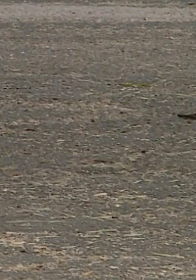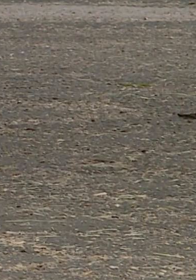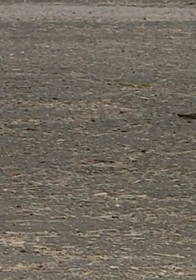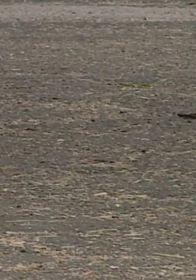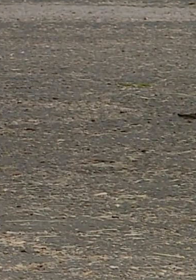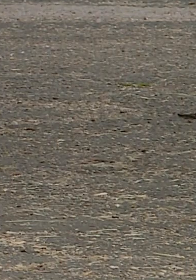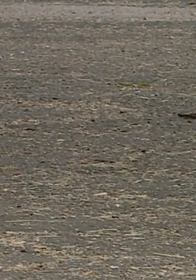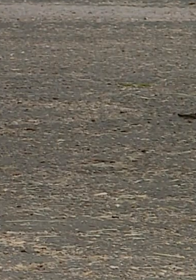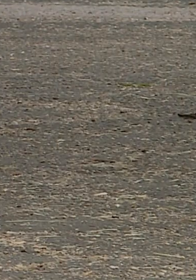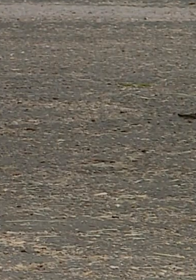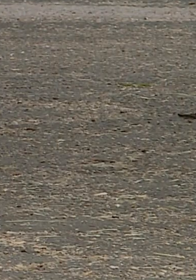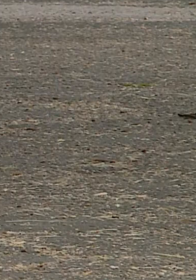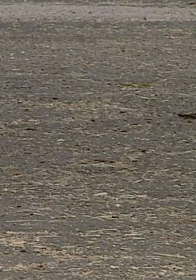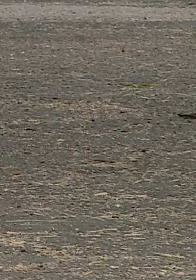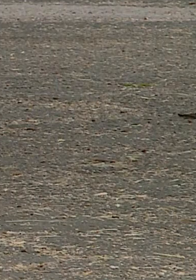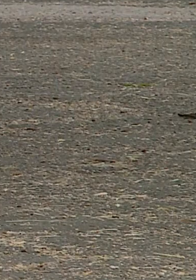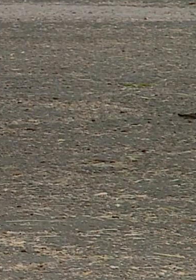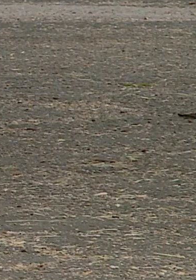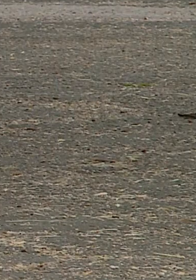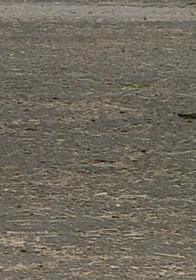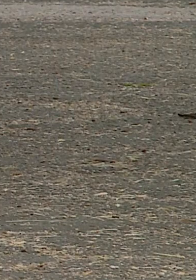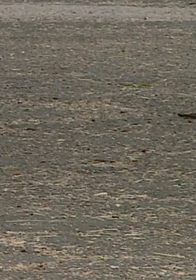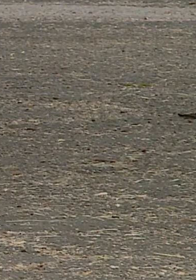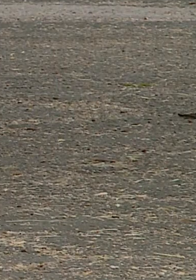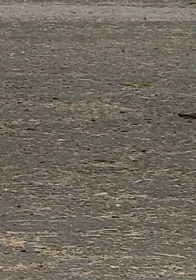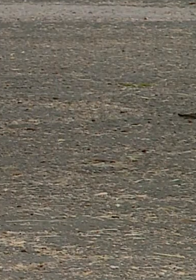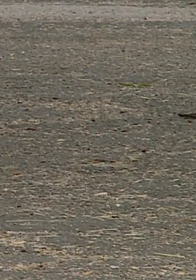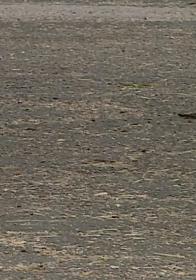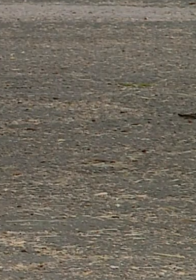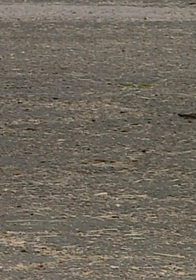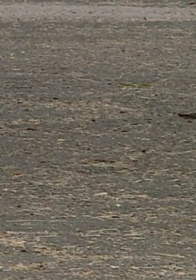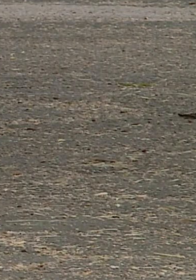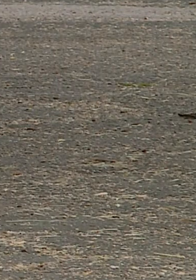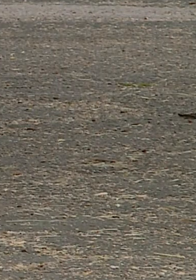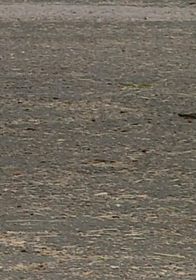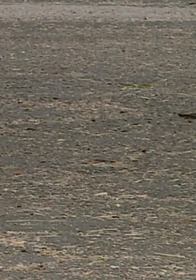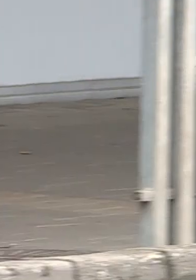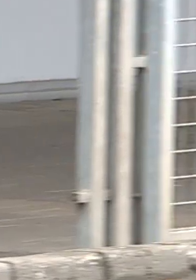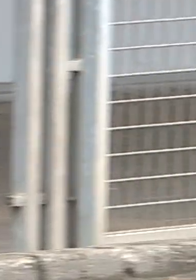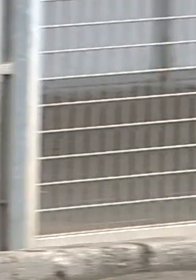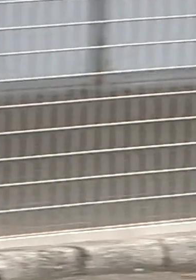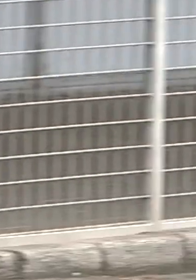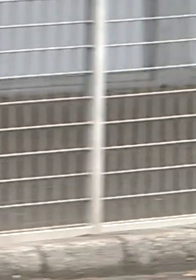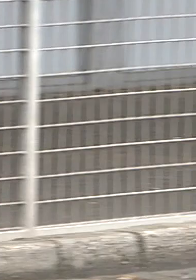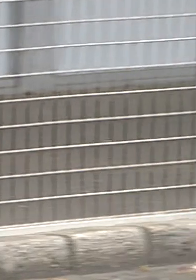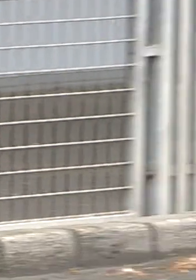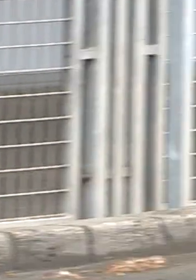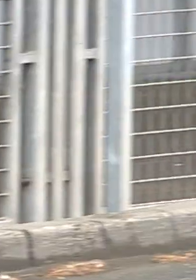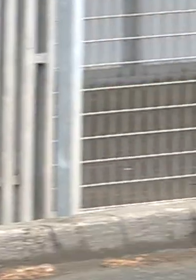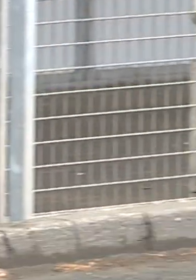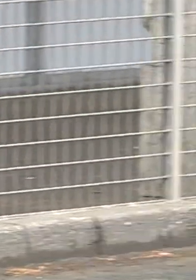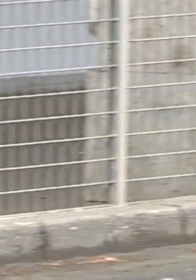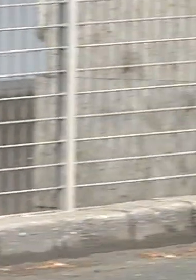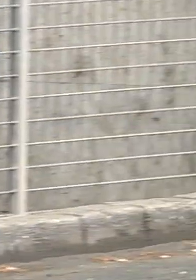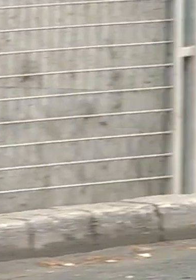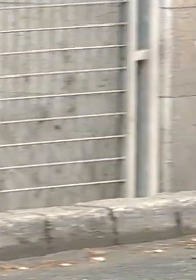kormányinfón. Gulyás Gergely elmondta, hogy Budapestről később döntenek, kikérve a főpolgármester és a kerületi polgármesterek